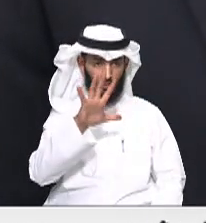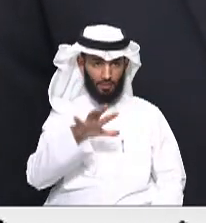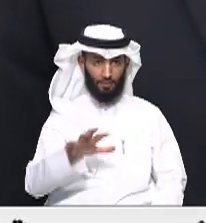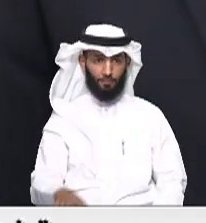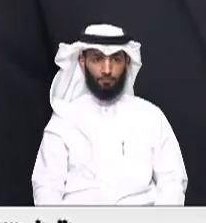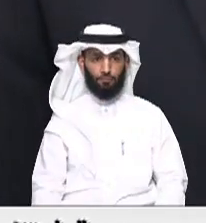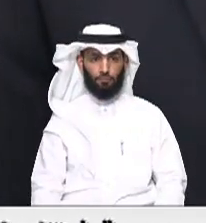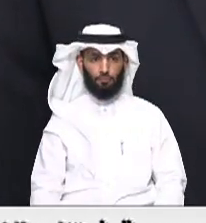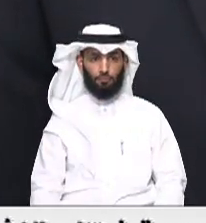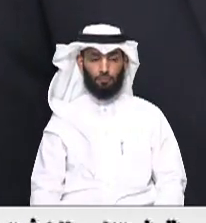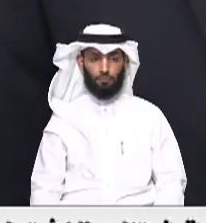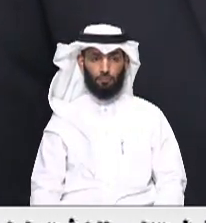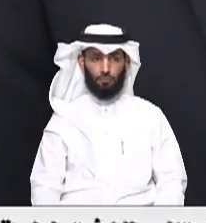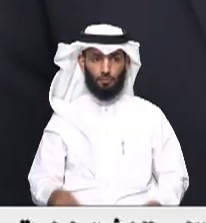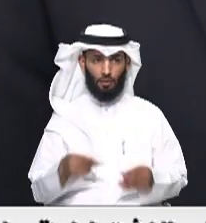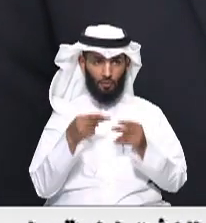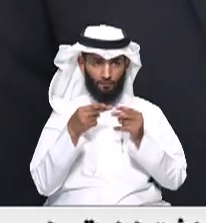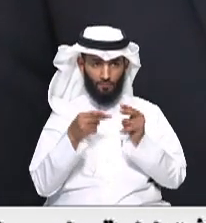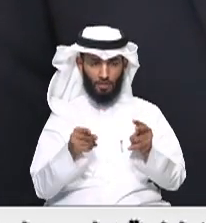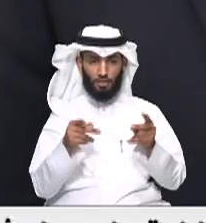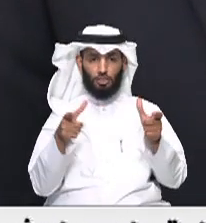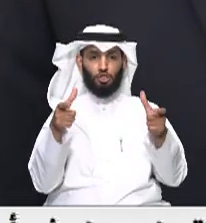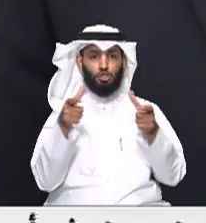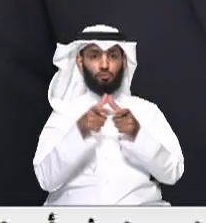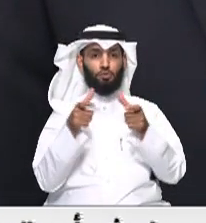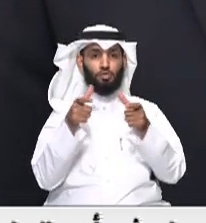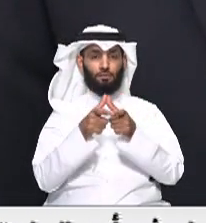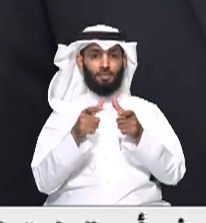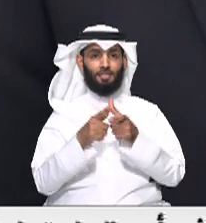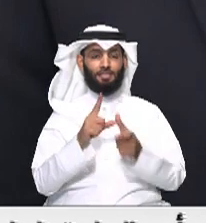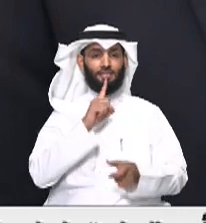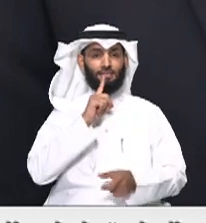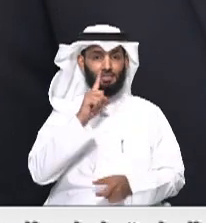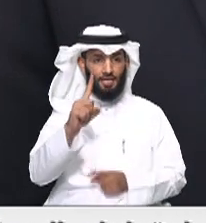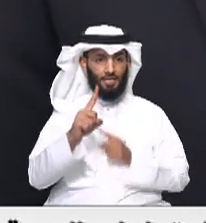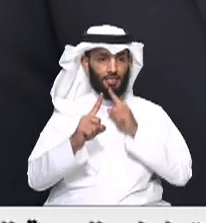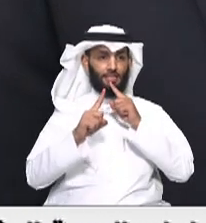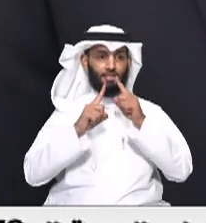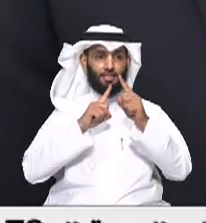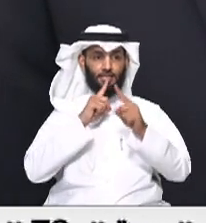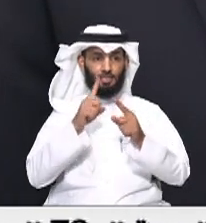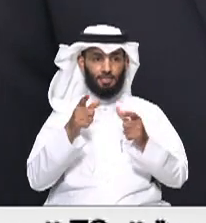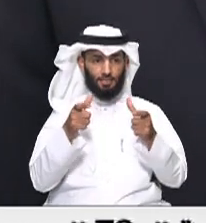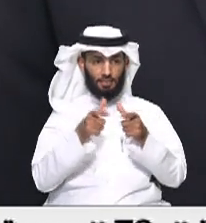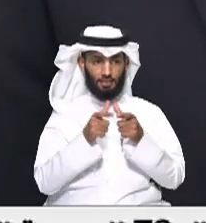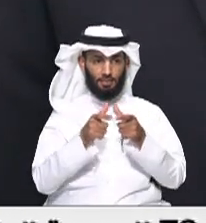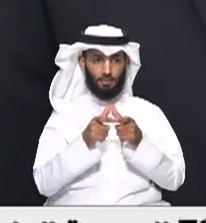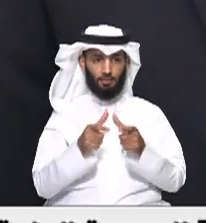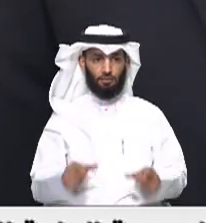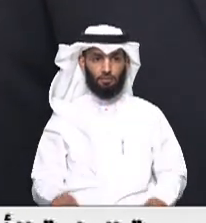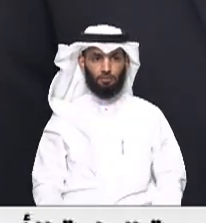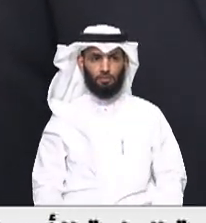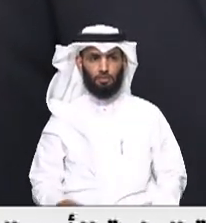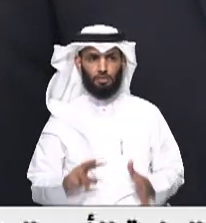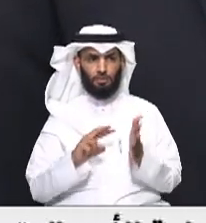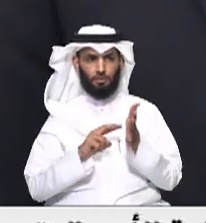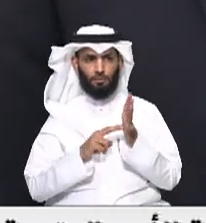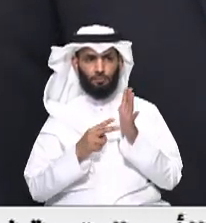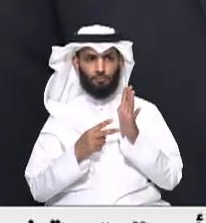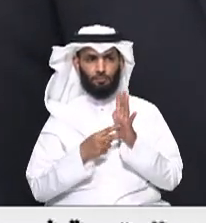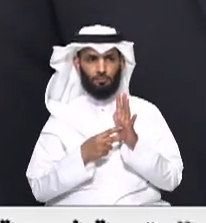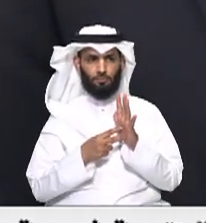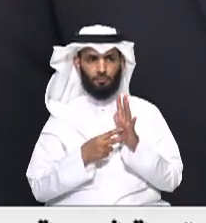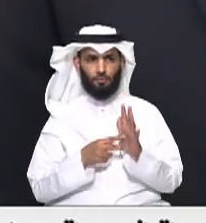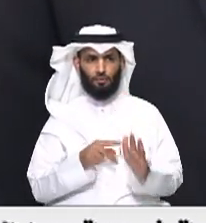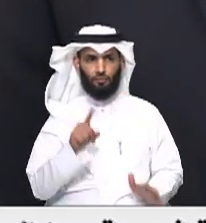الأوسط على انطلاق أعمال الاجتماعات السنوية للأمم المتحدة، يعني ما يحدث في لبنان وأيضا غزة، يعني كيف تفاعلت